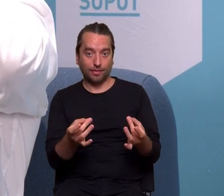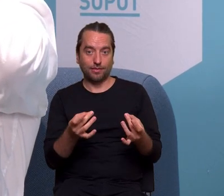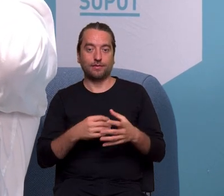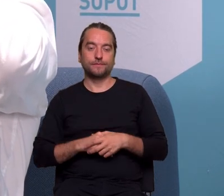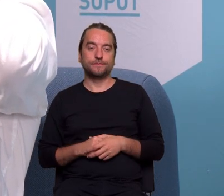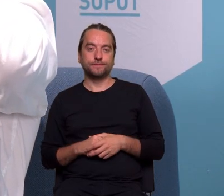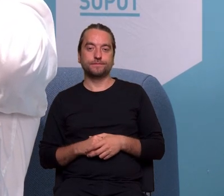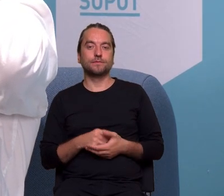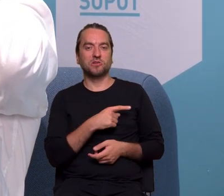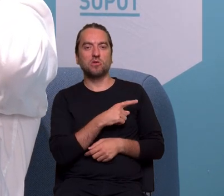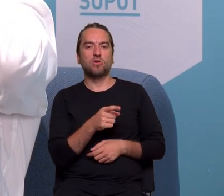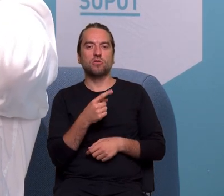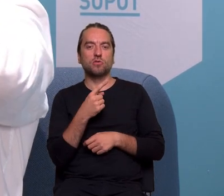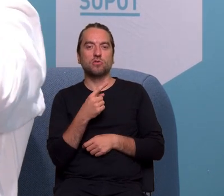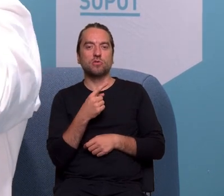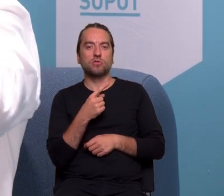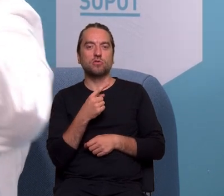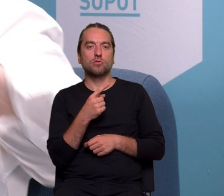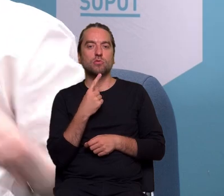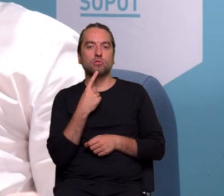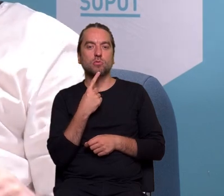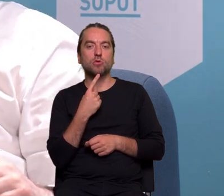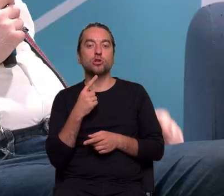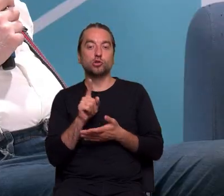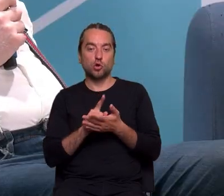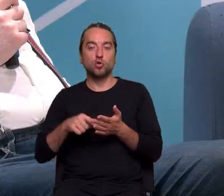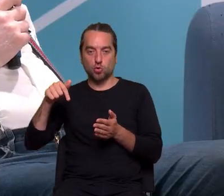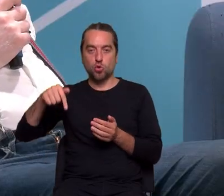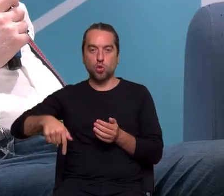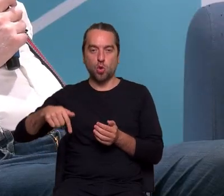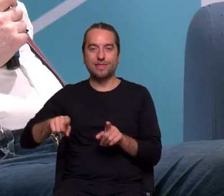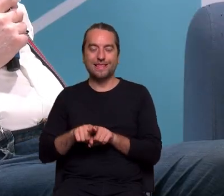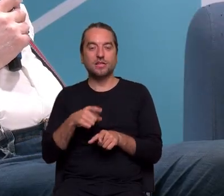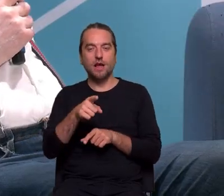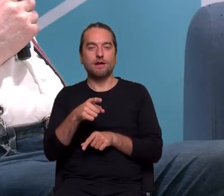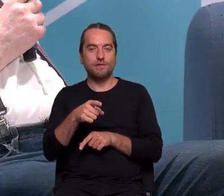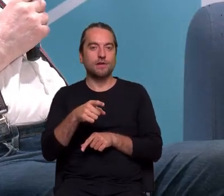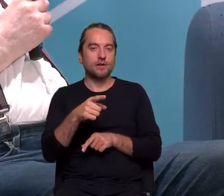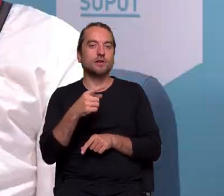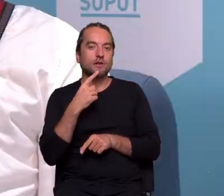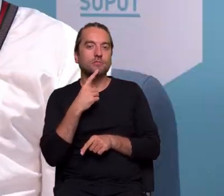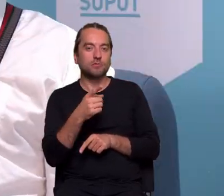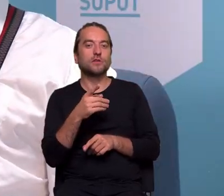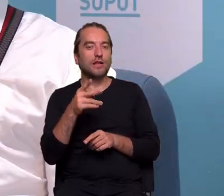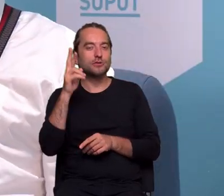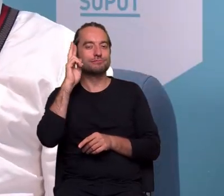I oni mi powiedzieli tak, na Dolnym Śląsku to bardzo też. Dobrze właśnie, jesteście rozsądni, ponieważ nie